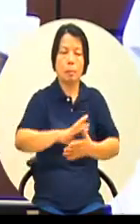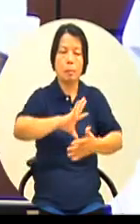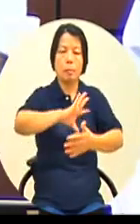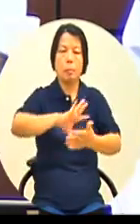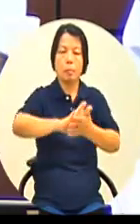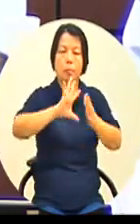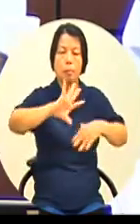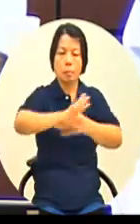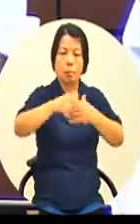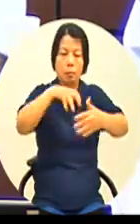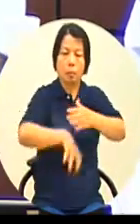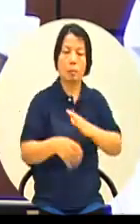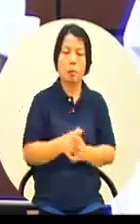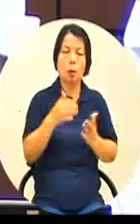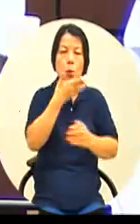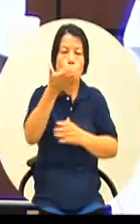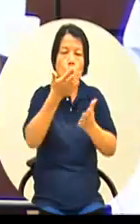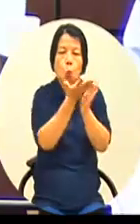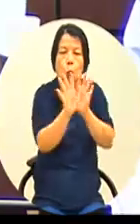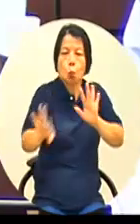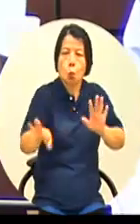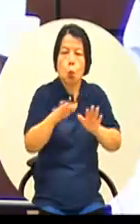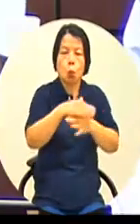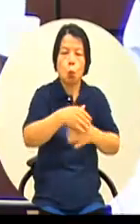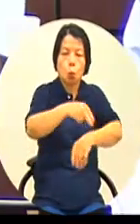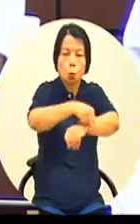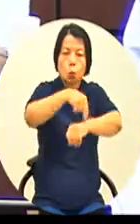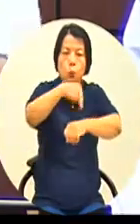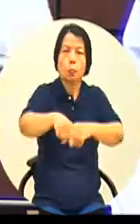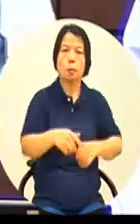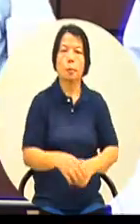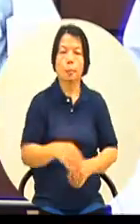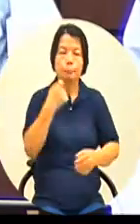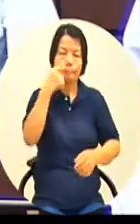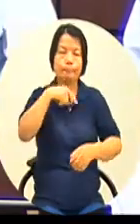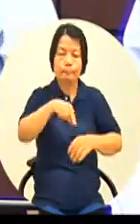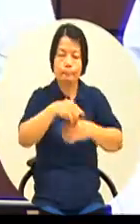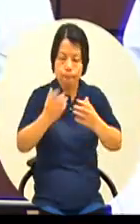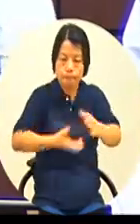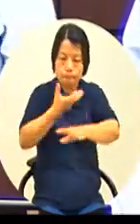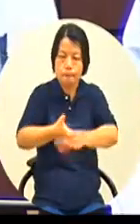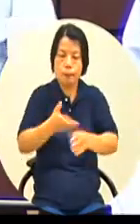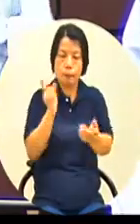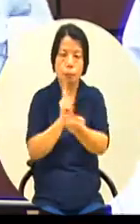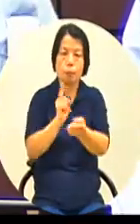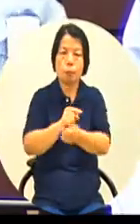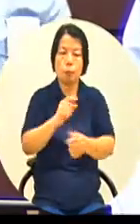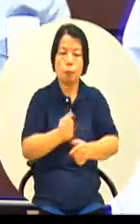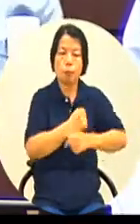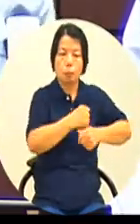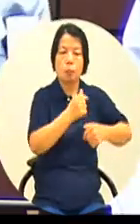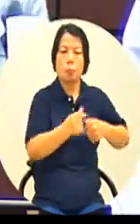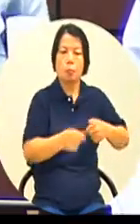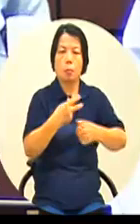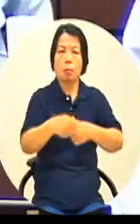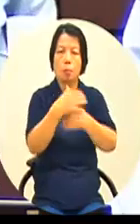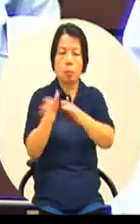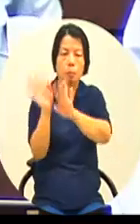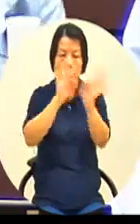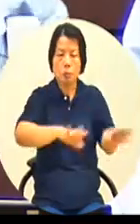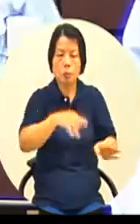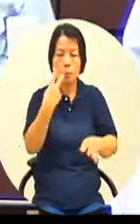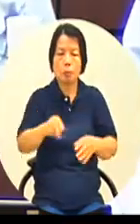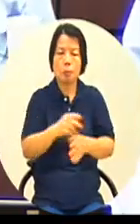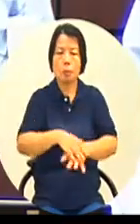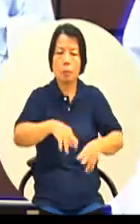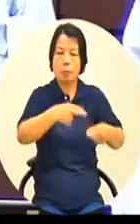销，在整个旅展的这个包装的这个部分呢，我们愿意全力来对于整个博尔的景点再把它包装成我们高